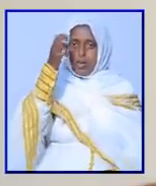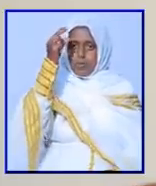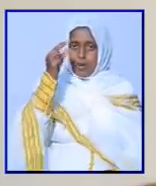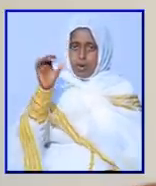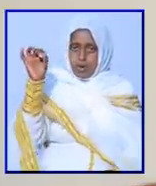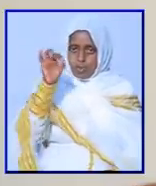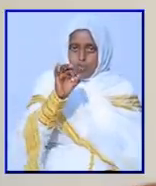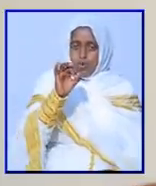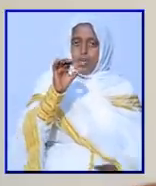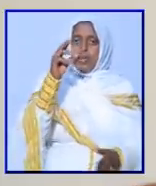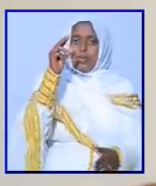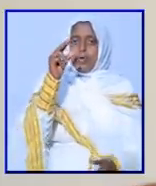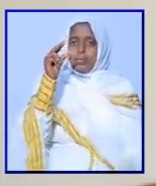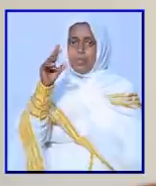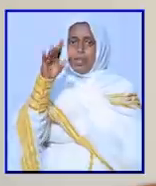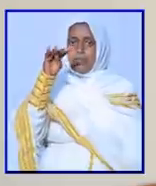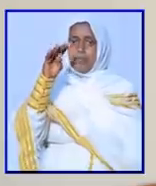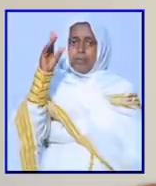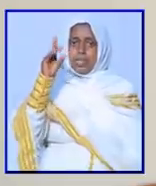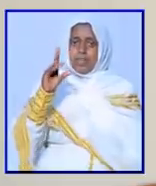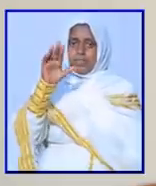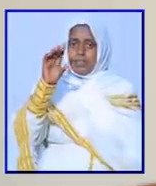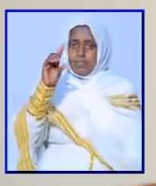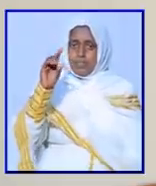ወአባሉ በበመክፈልትክሙ